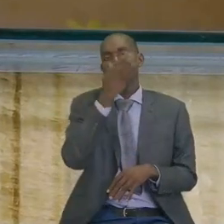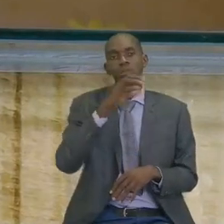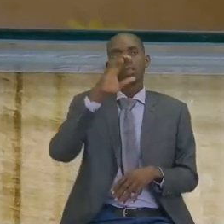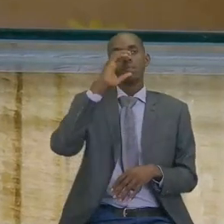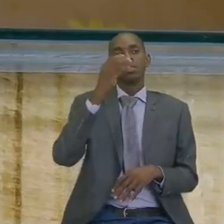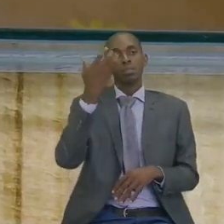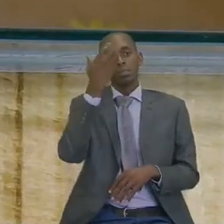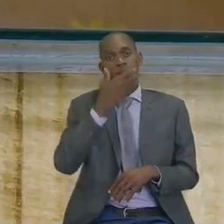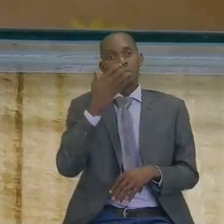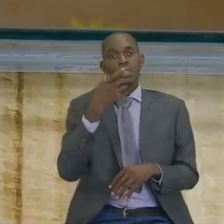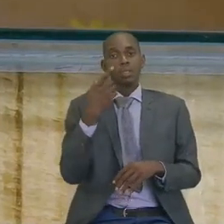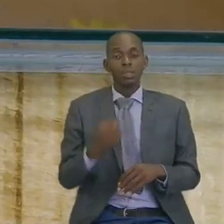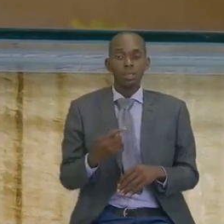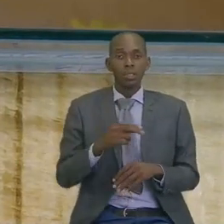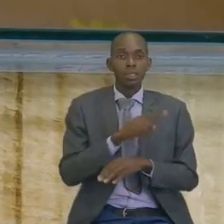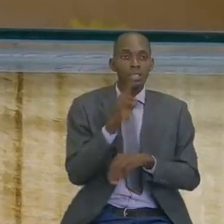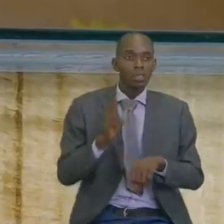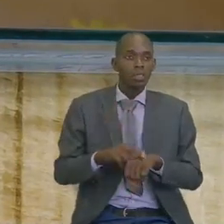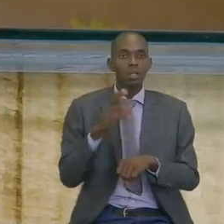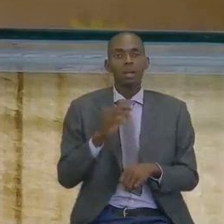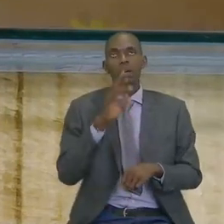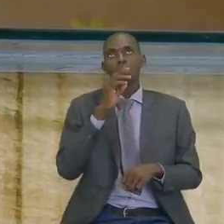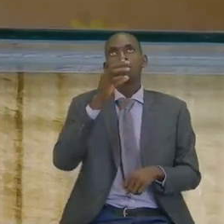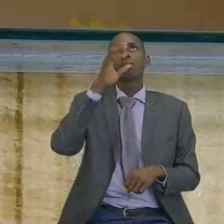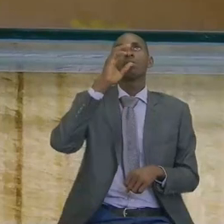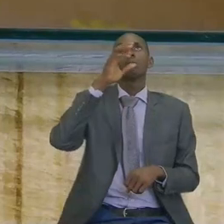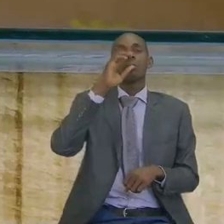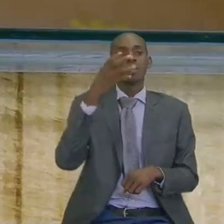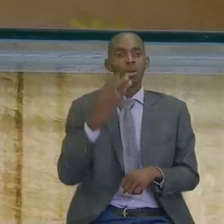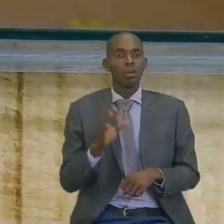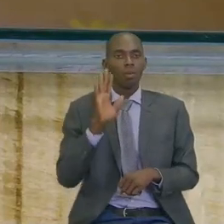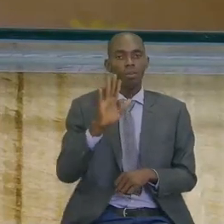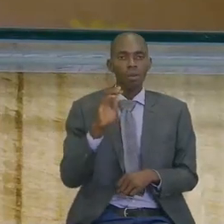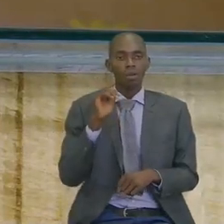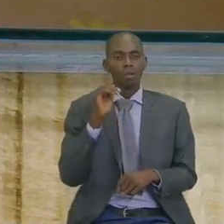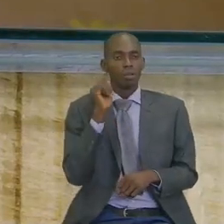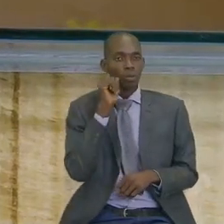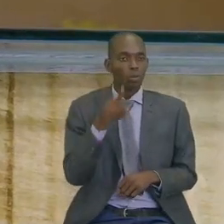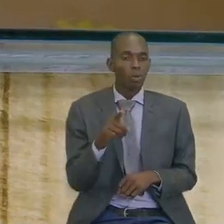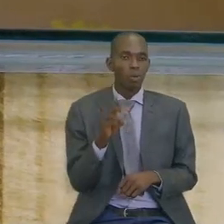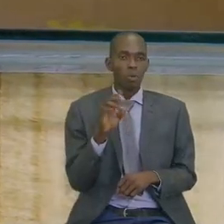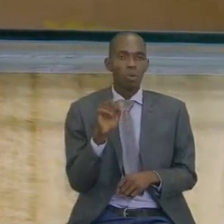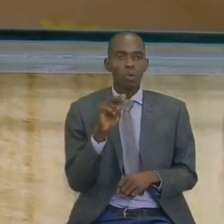nations ont bu de son vin. C'est pourquoi les nations